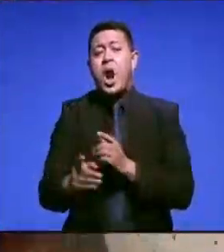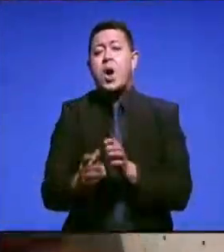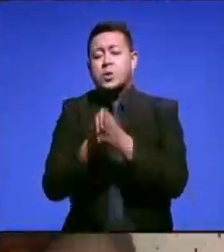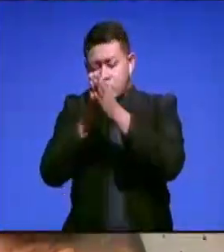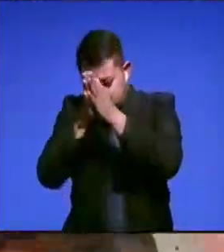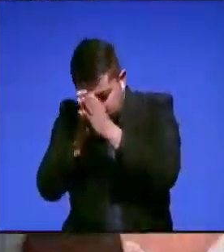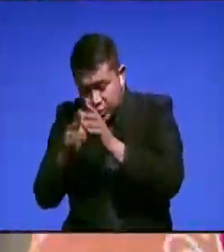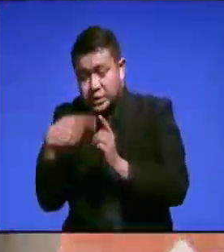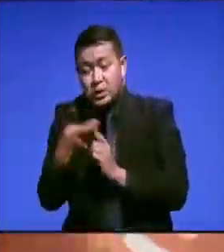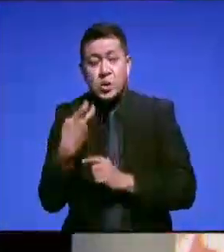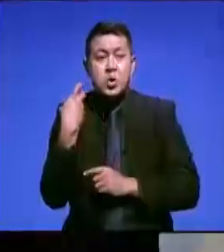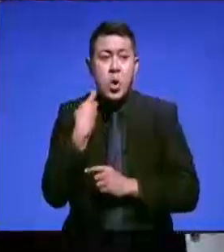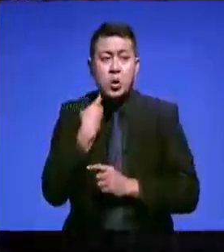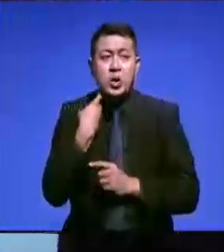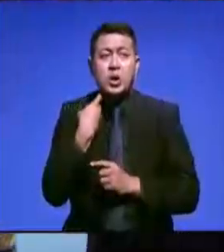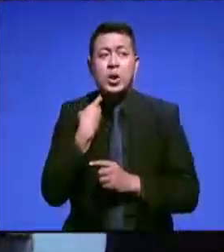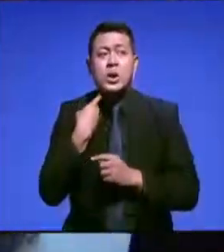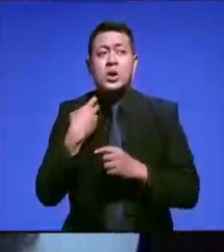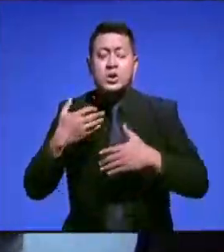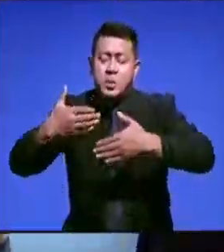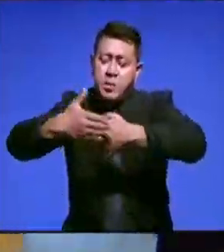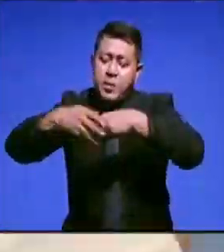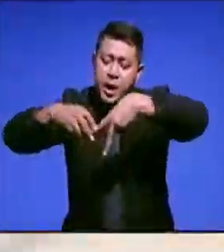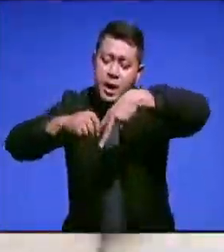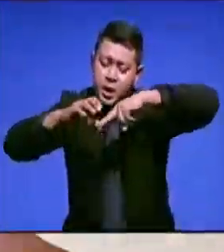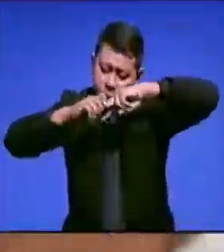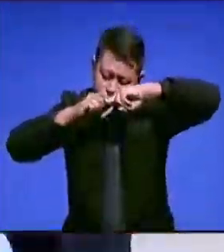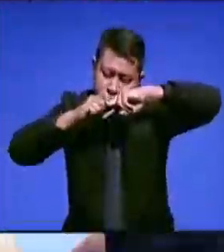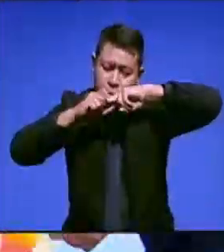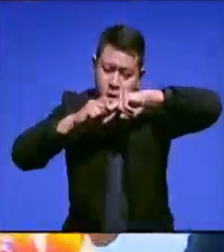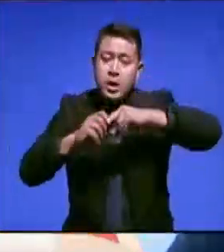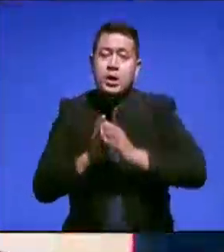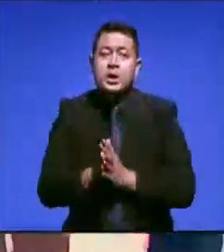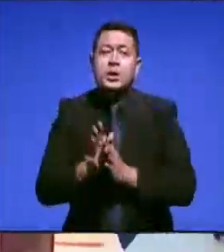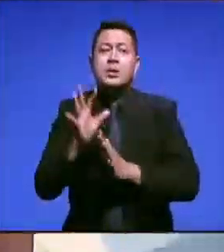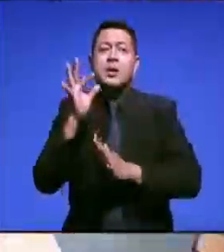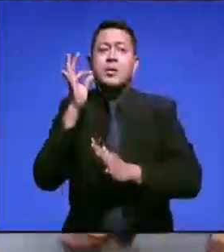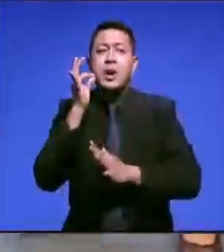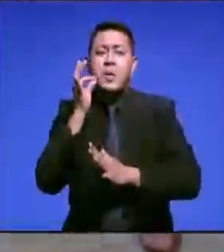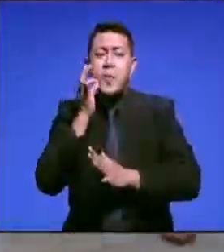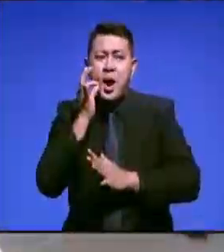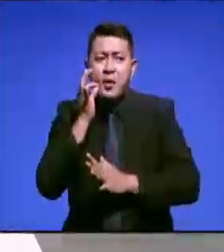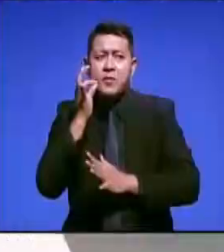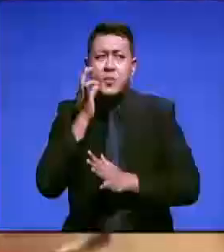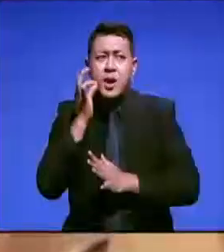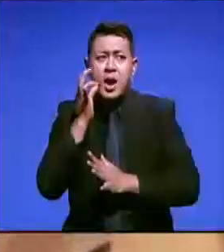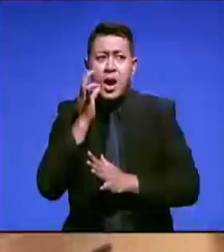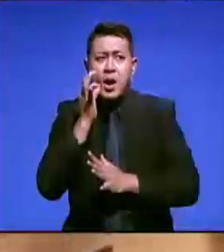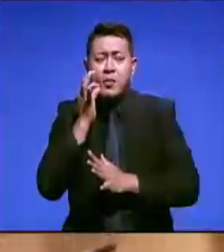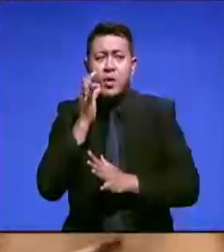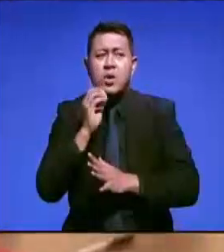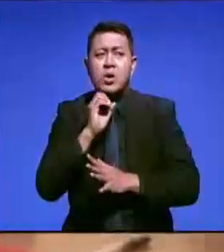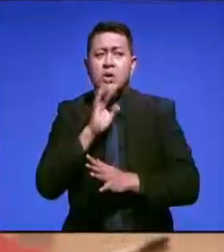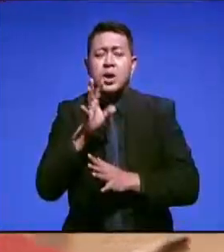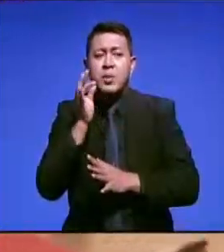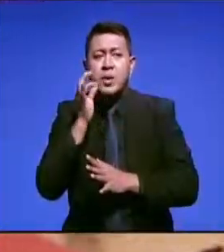di hadapan salah seorang dokter sambil meraih kakinya. Ia juga berulang kali menyatakan permohonan maaf dengan suara